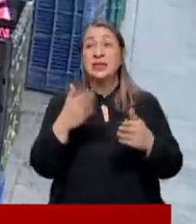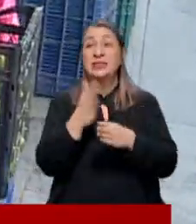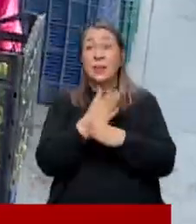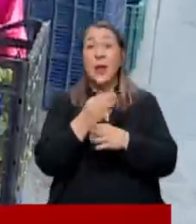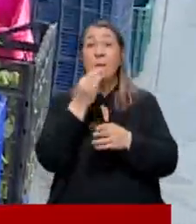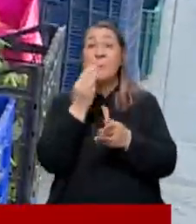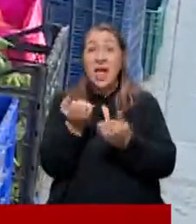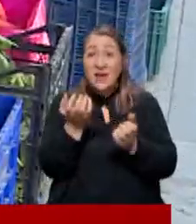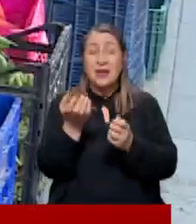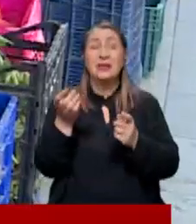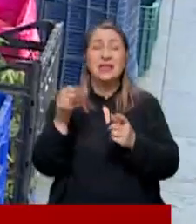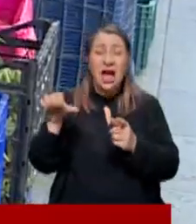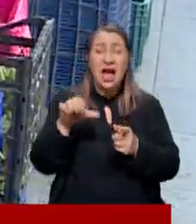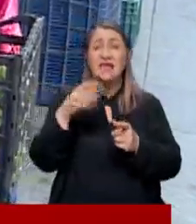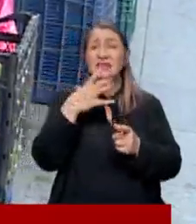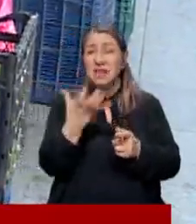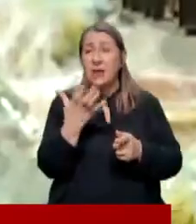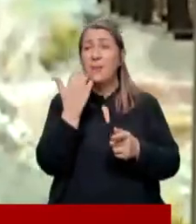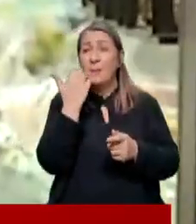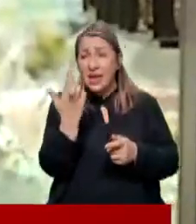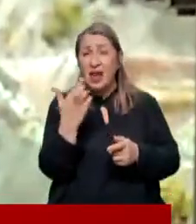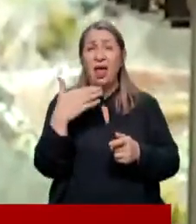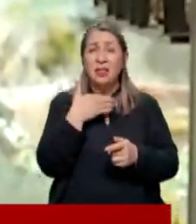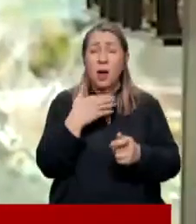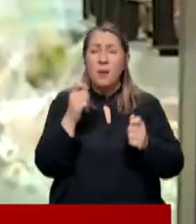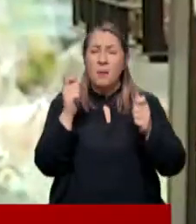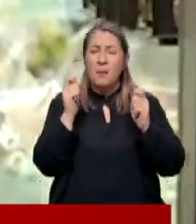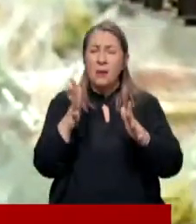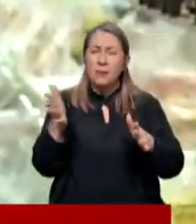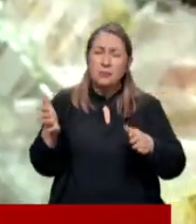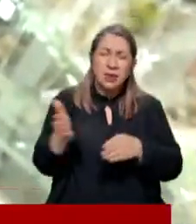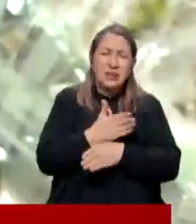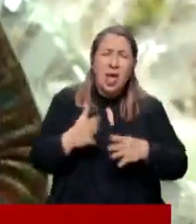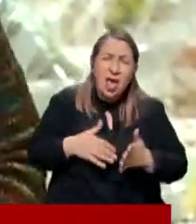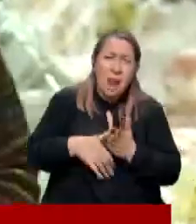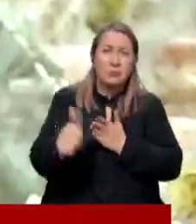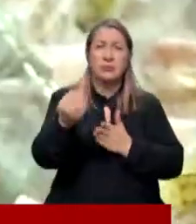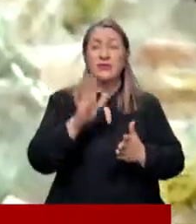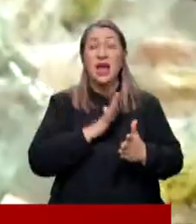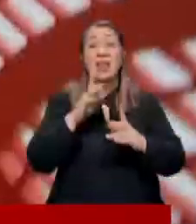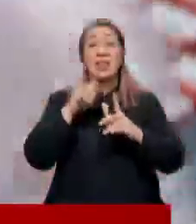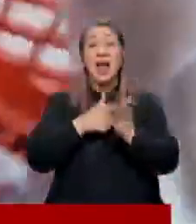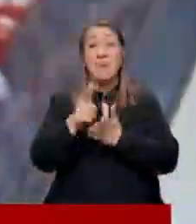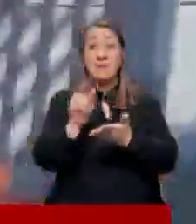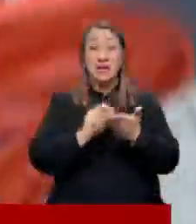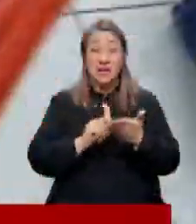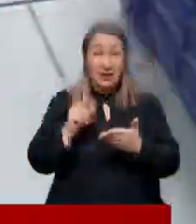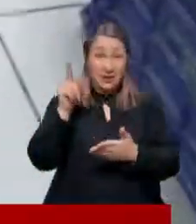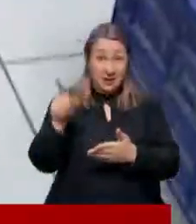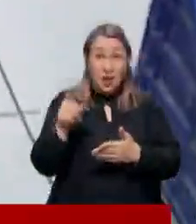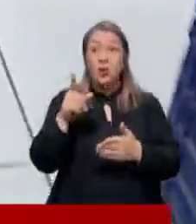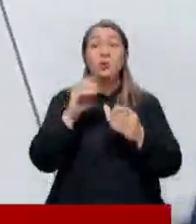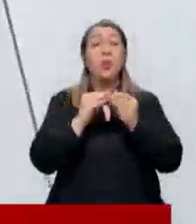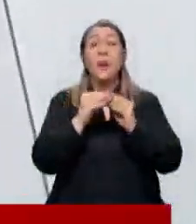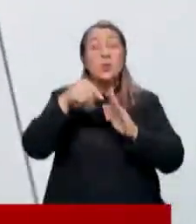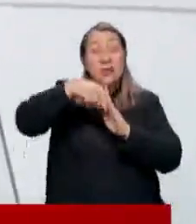Sebzesinden meyvesine, yağına, salçasına, peynirine, etine, pahalılık tüm gıda ürünlerinde. Tarım yazarı Ali Ekber Yıldırım'a göre sorunun